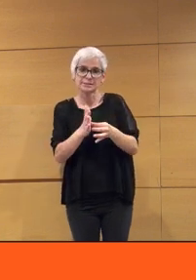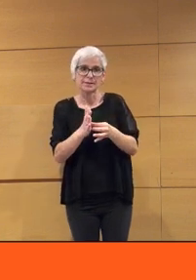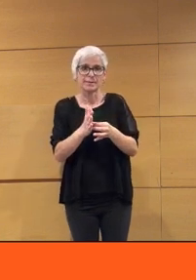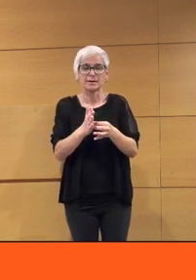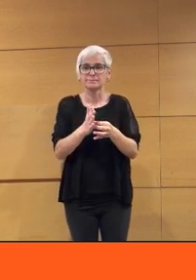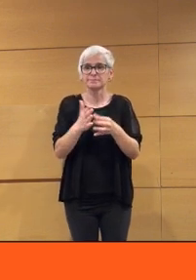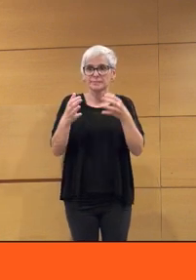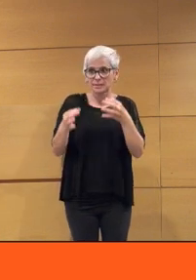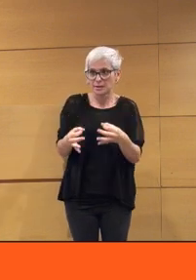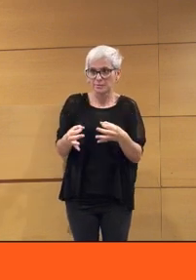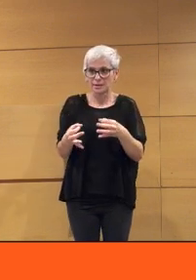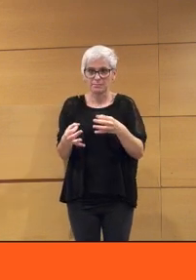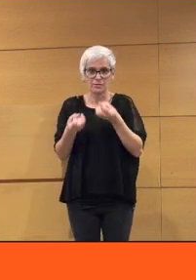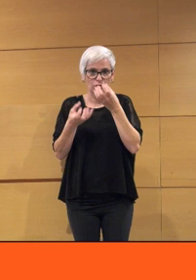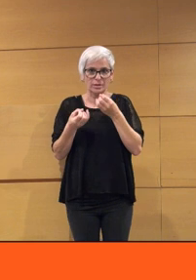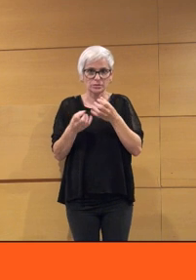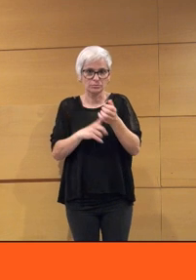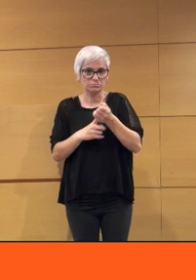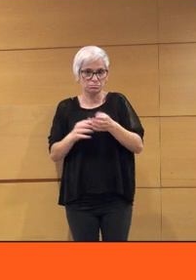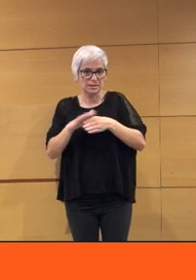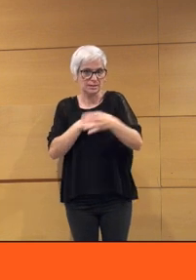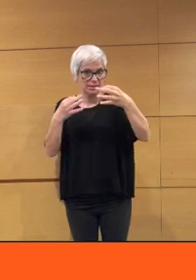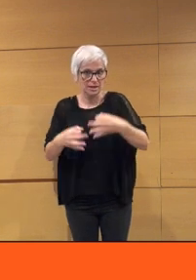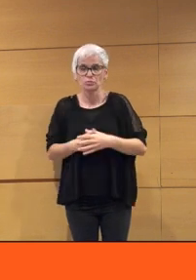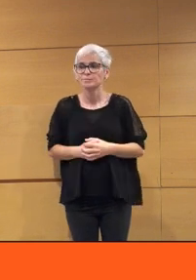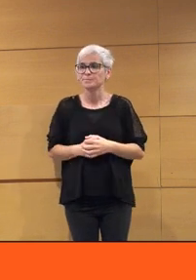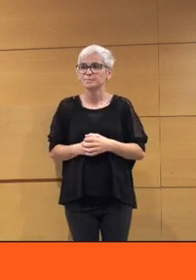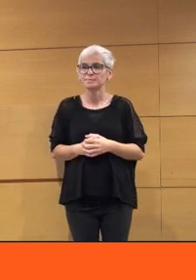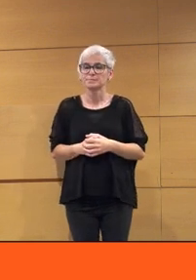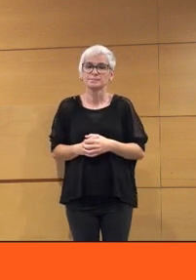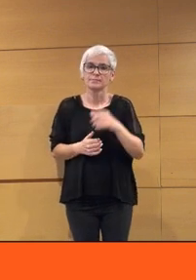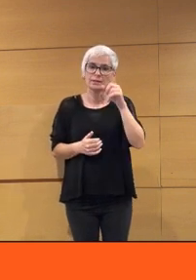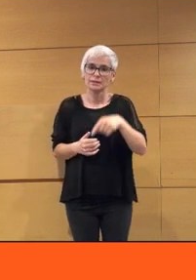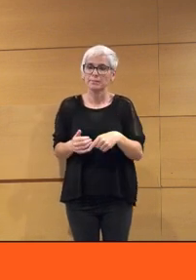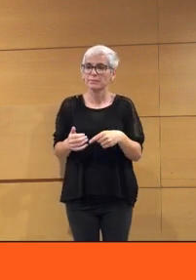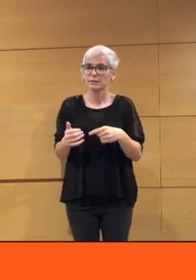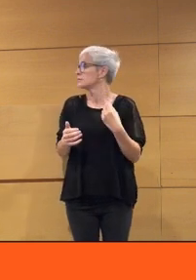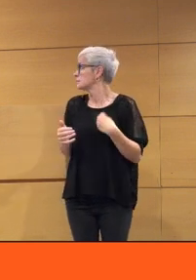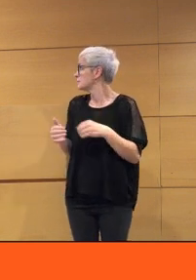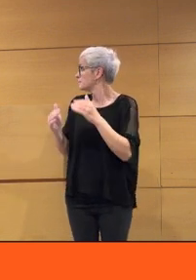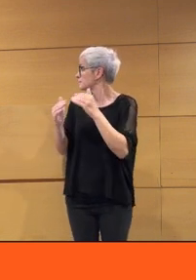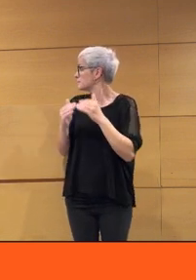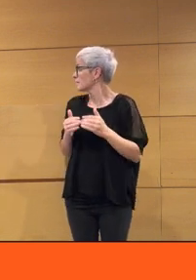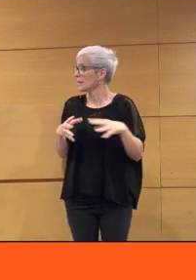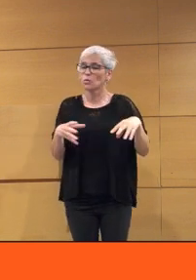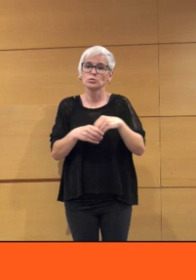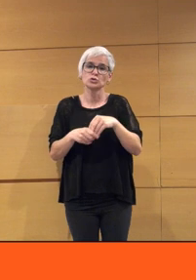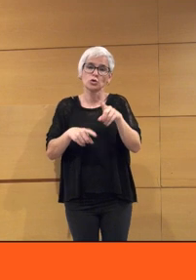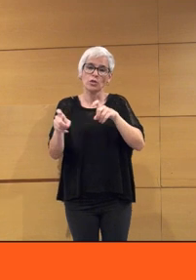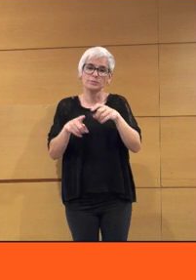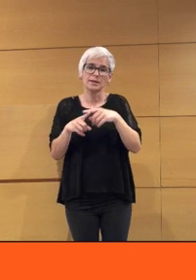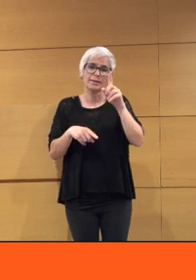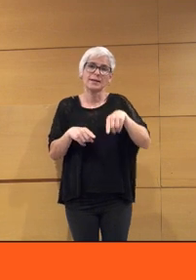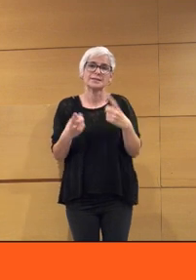qual, no?, els hi arribi la informació. I la inclusió d'opcions de personalització segons les necessitats de l'usuari. Pot ser